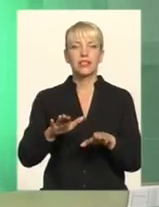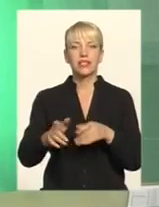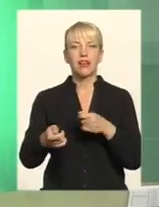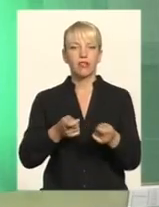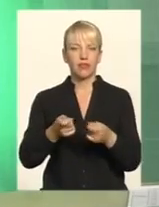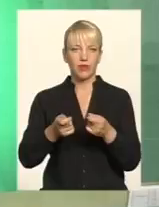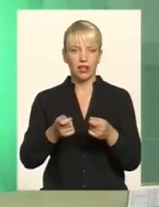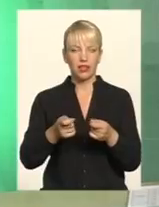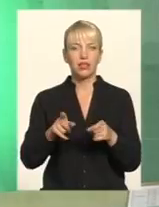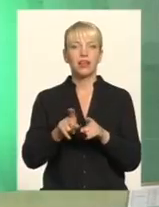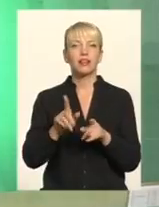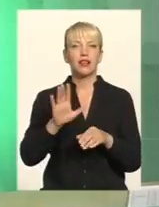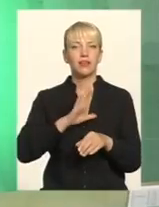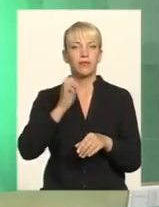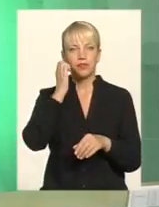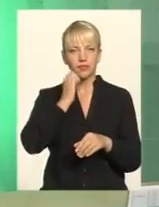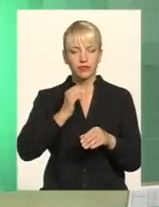вступають в свою...